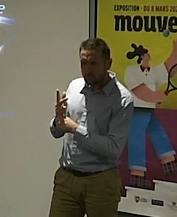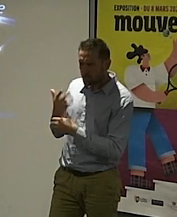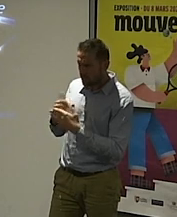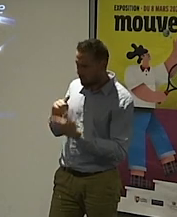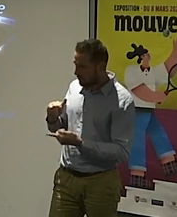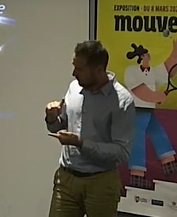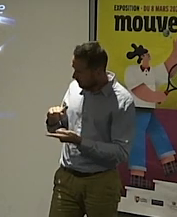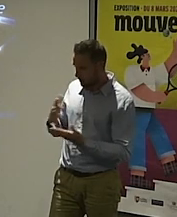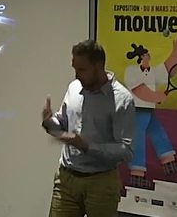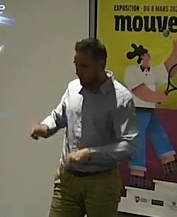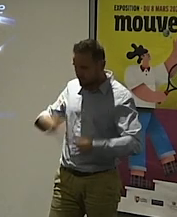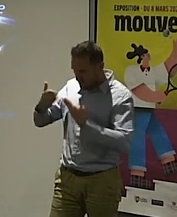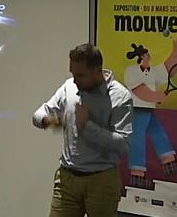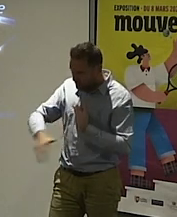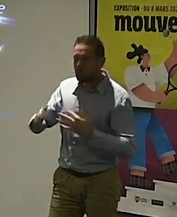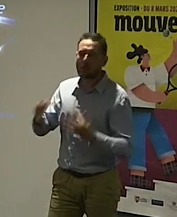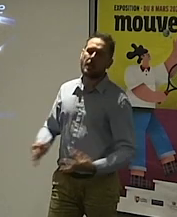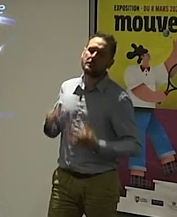Je retrouve une vie normale comme celle d'avant.